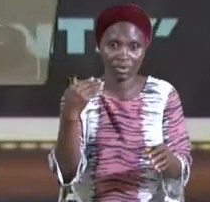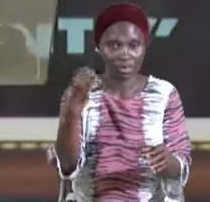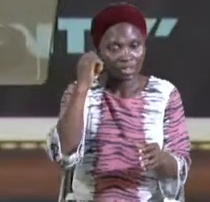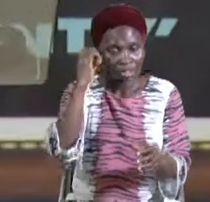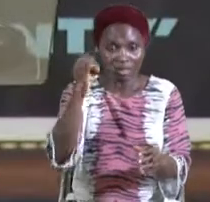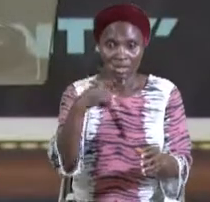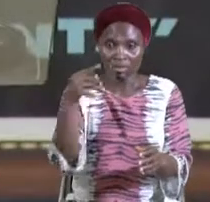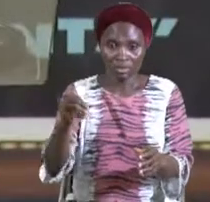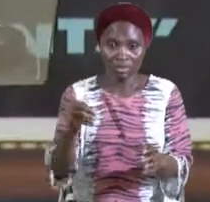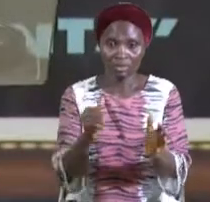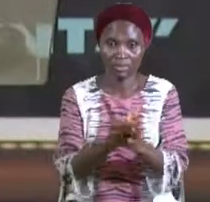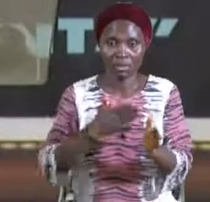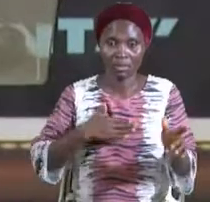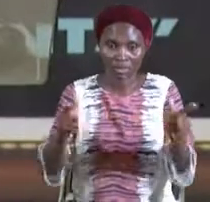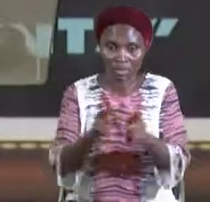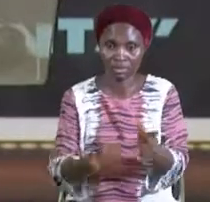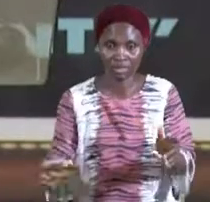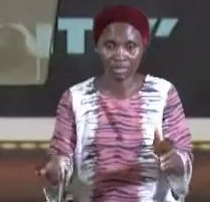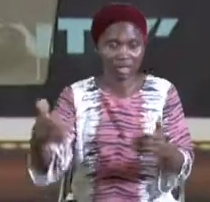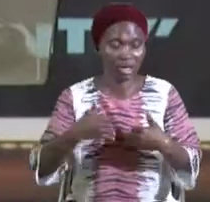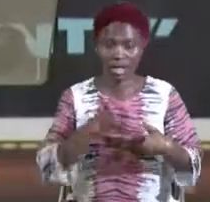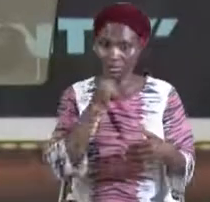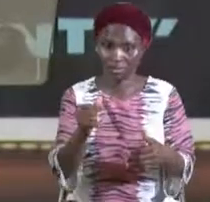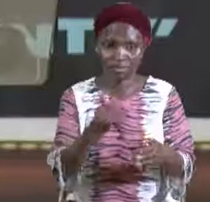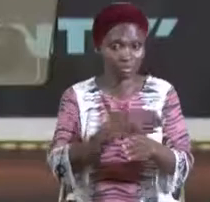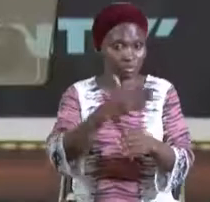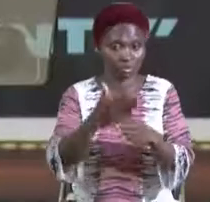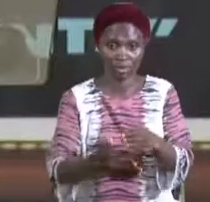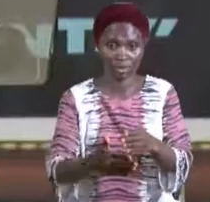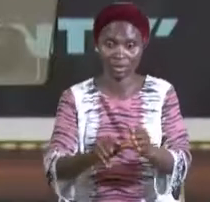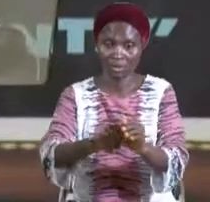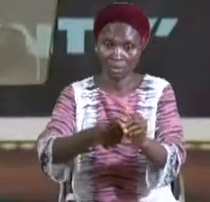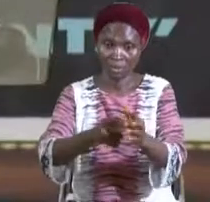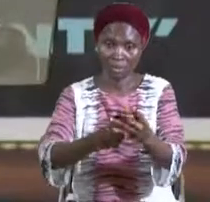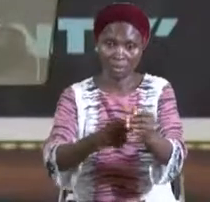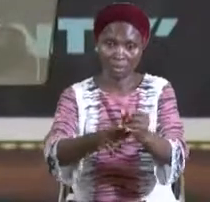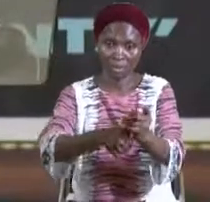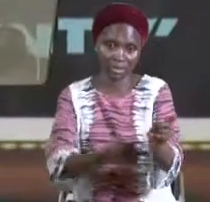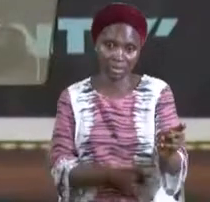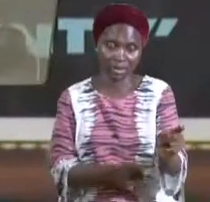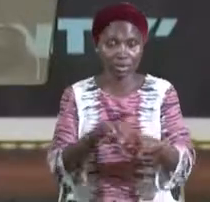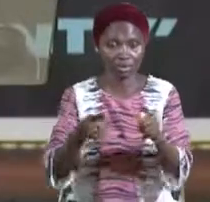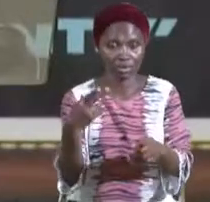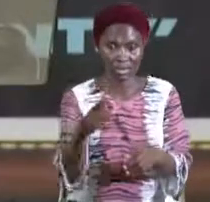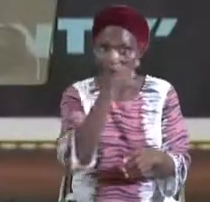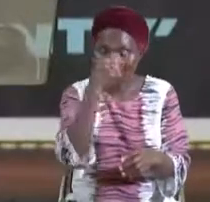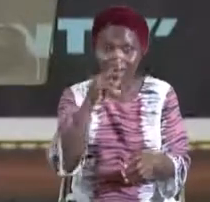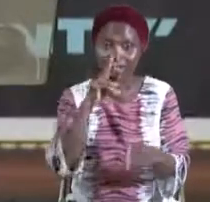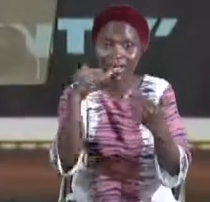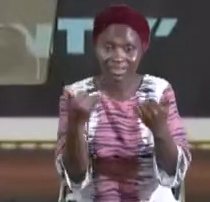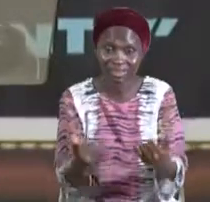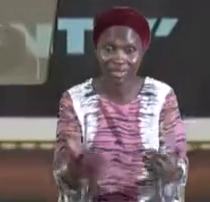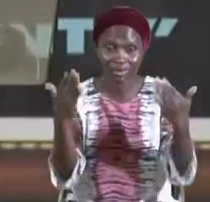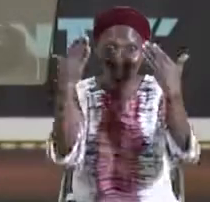enfants. Ils ne sont pas totalement, ils n'ont pas encore totalement regardé. Ils ne sont pas éloignés. Mais leurs yeux étaient affaiblis. Il dit, mes enfants, pour